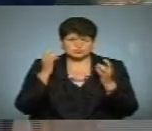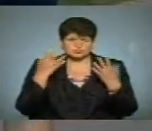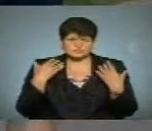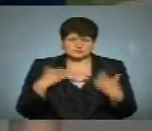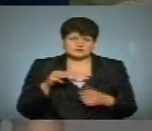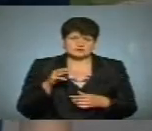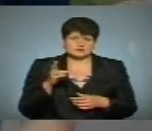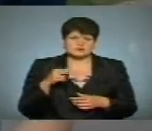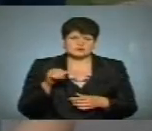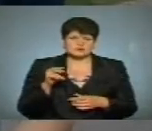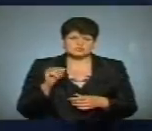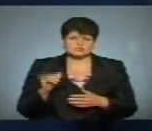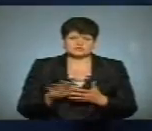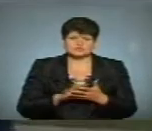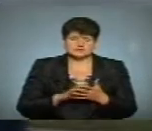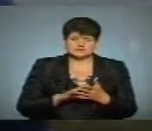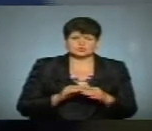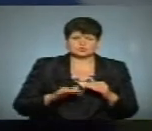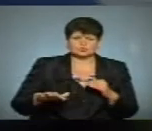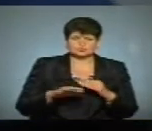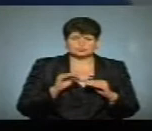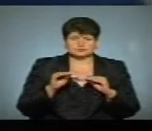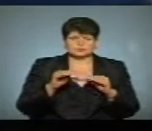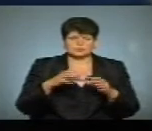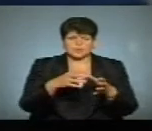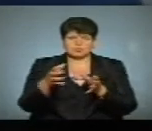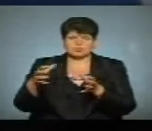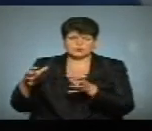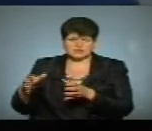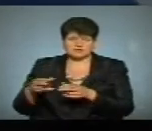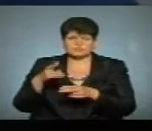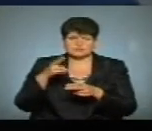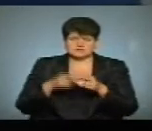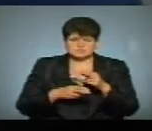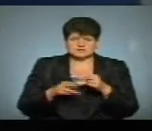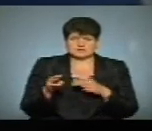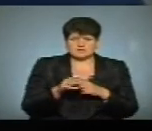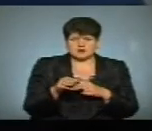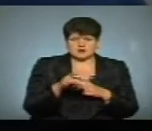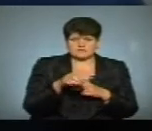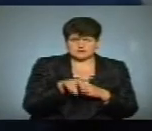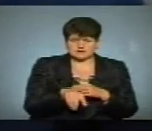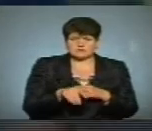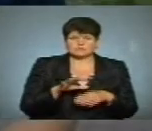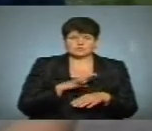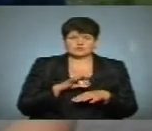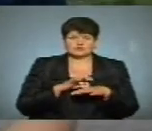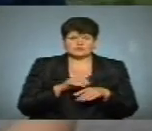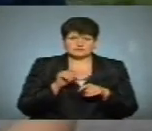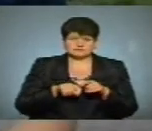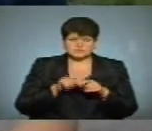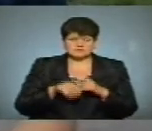Дячун. Очищено дно, встановлено буйки. Також в кінці травня був проведений аналіз